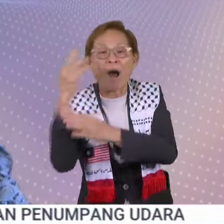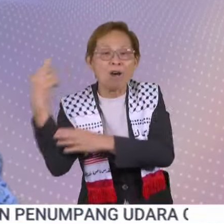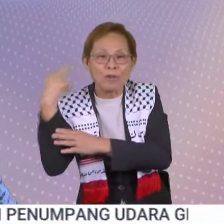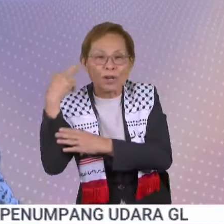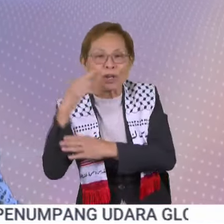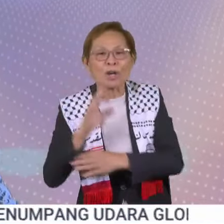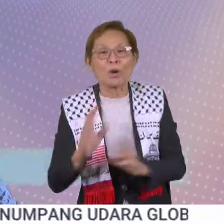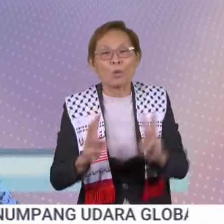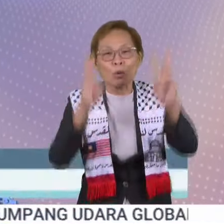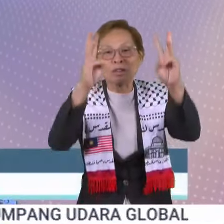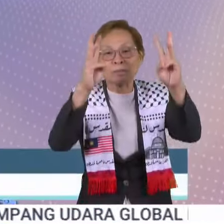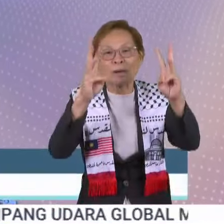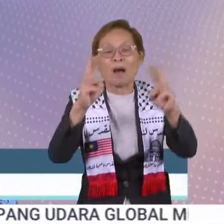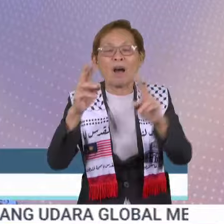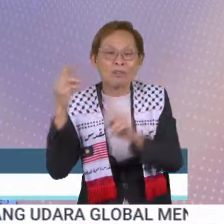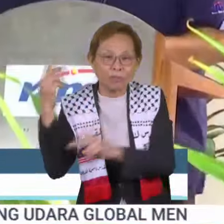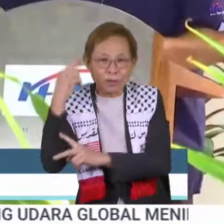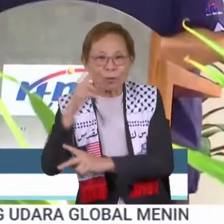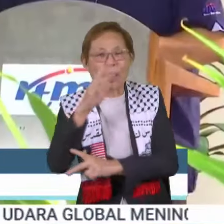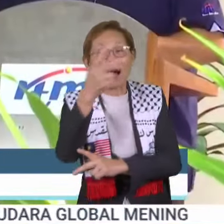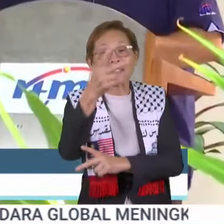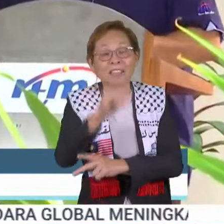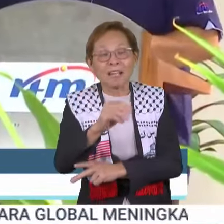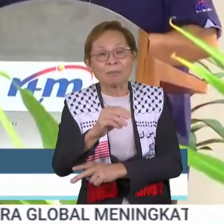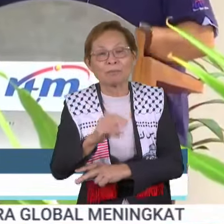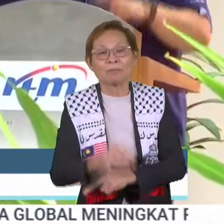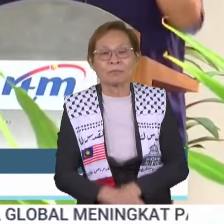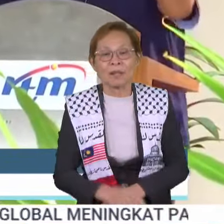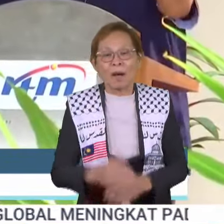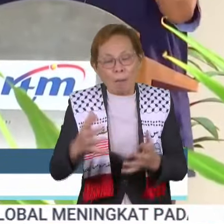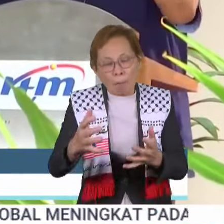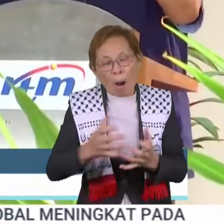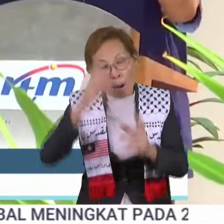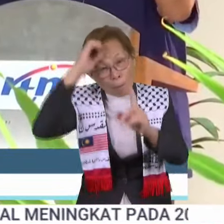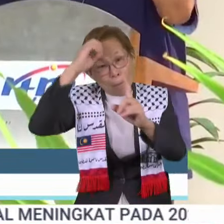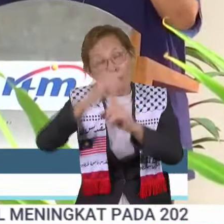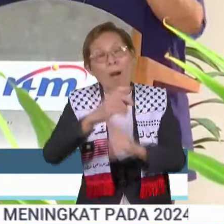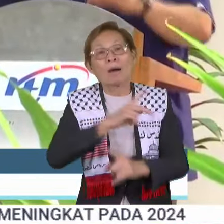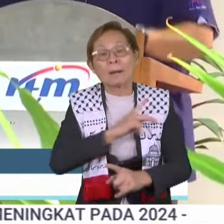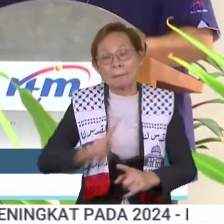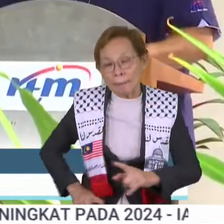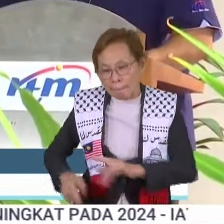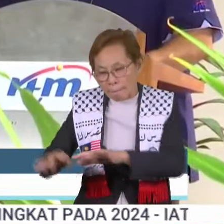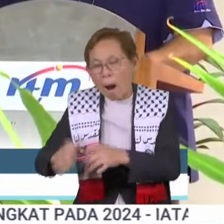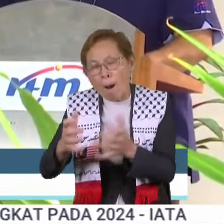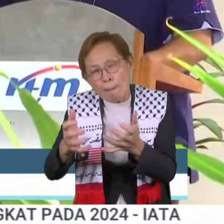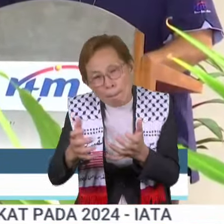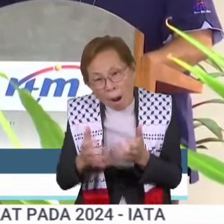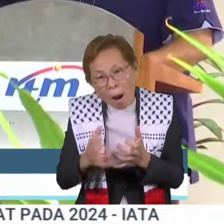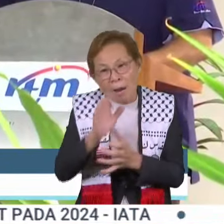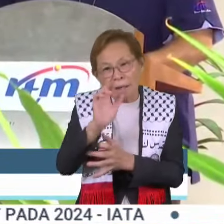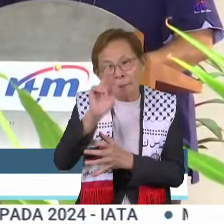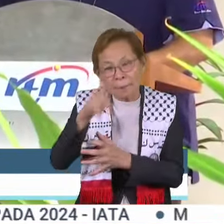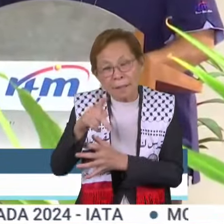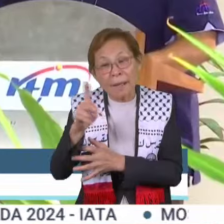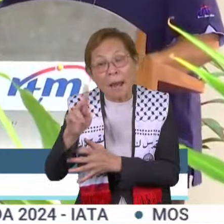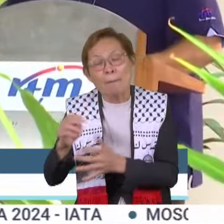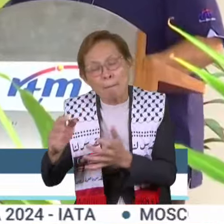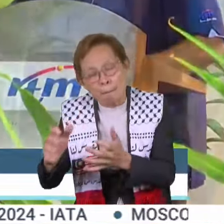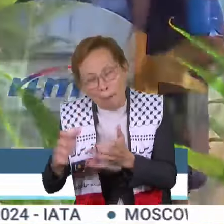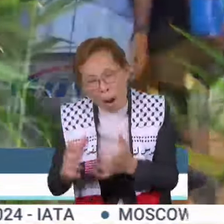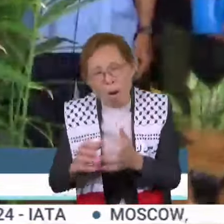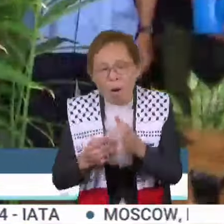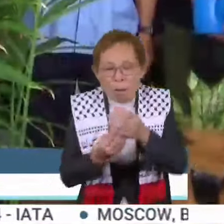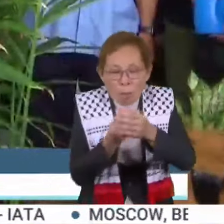Wisma Radio Angkasa Puri, Kota Media. Ia selaras hasrat dan agenda Kementerian Pertanian dan Keterjaminan Makanan KPKM yang